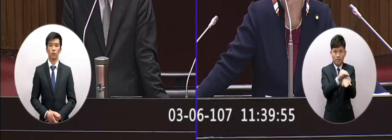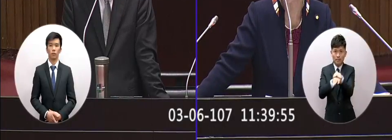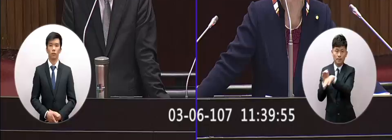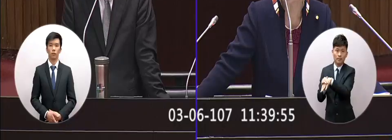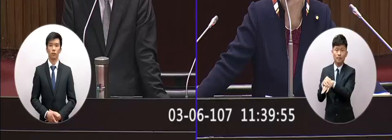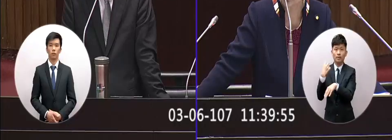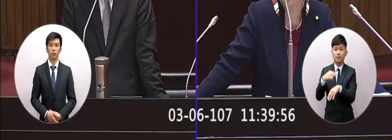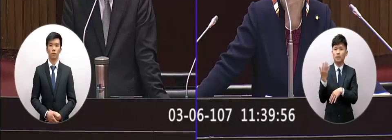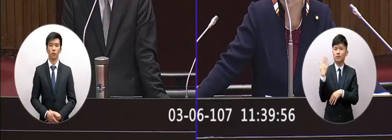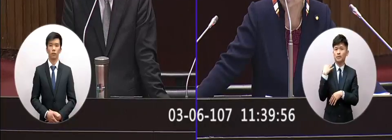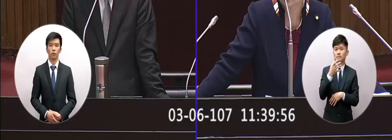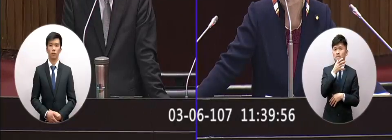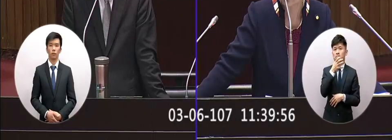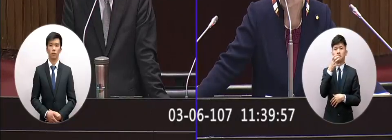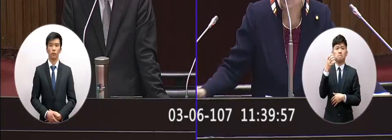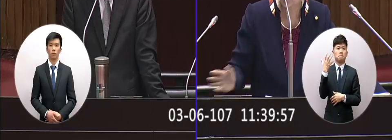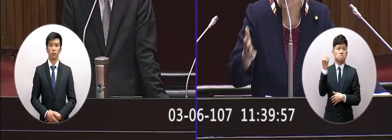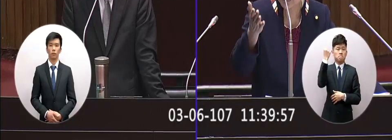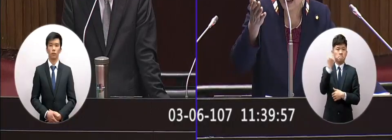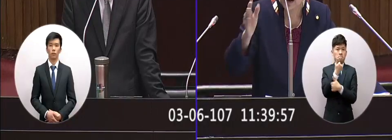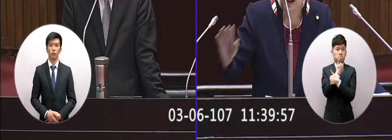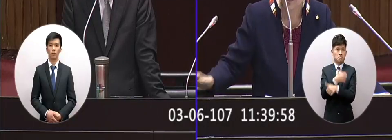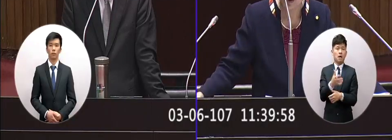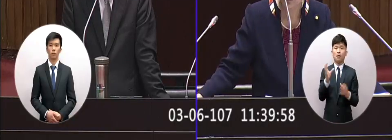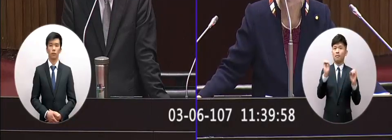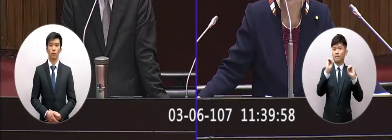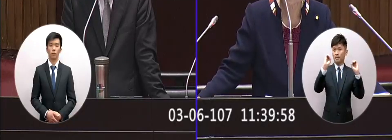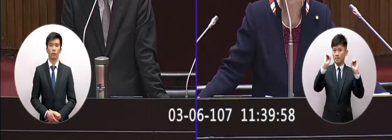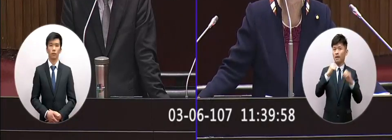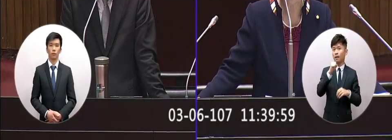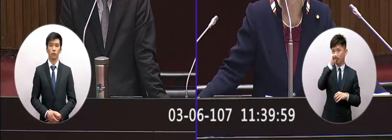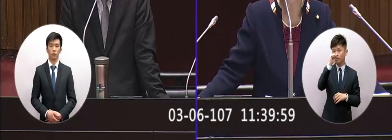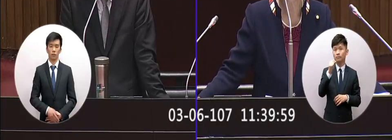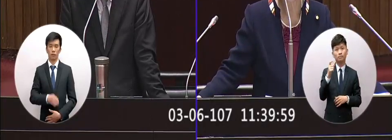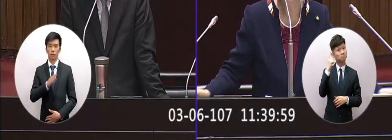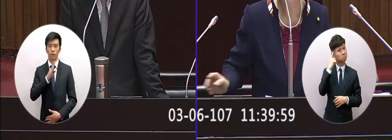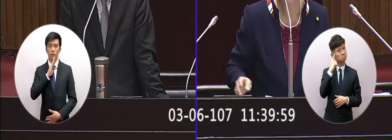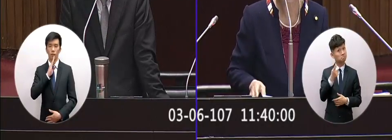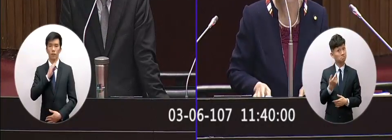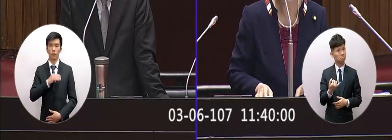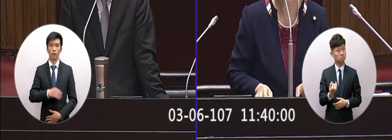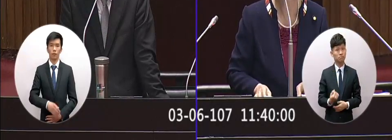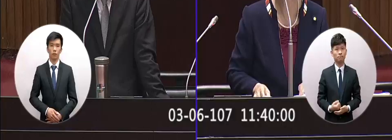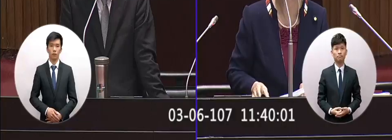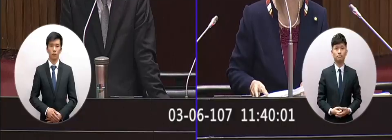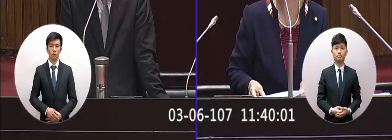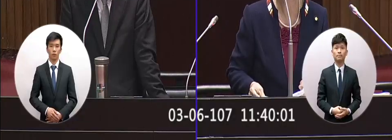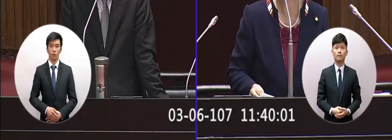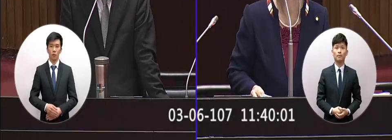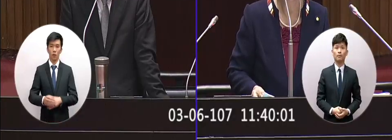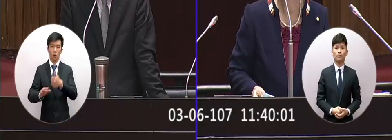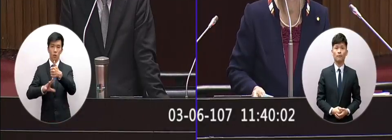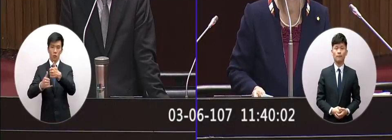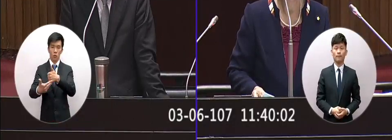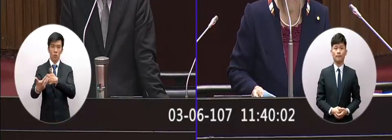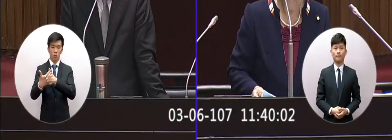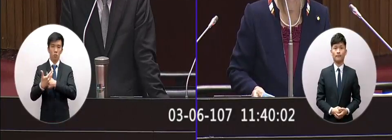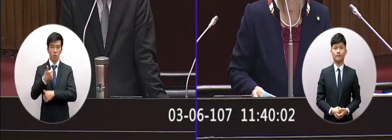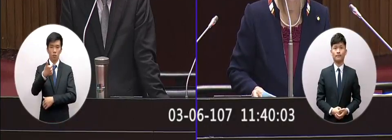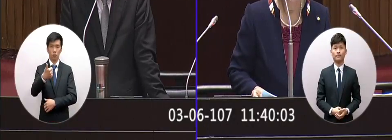且没有过去威权履历。那这个部分院长您的看法呢？ 是我尤委员的指教非常好